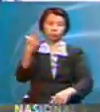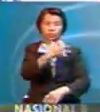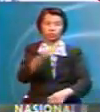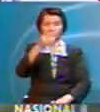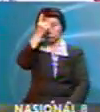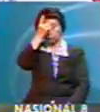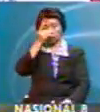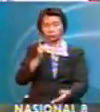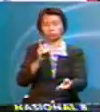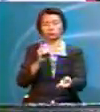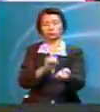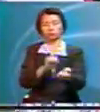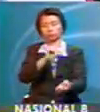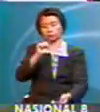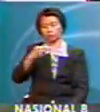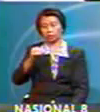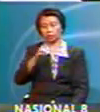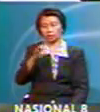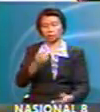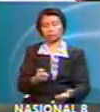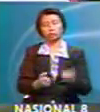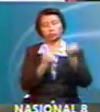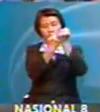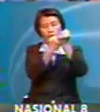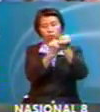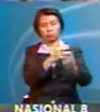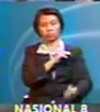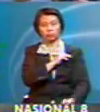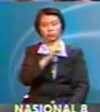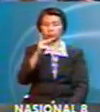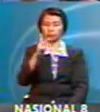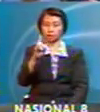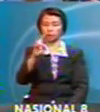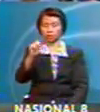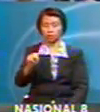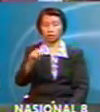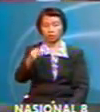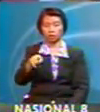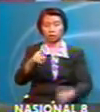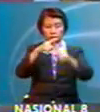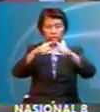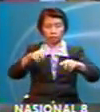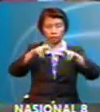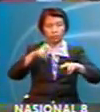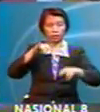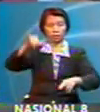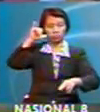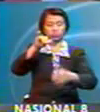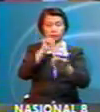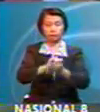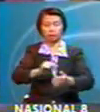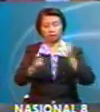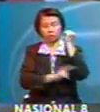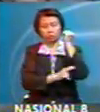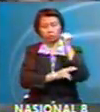itu, Datuk Seri Dr. Shahidan menyokong cadangan Menteri Dalam Negeri Datuk Seri Dr. Ahmad Zahid Hamidi di Dewan Rakyat semalam bahawa